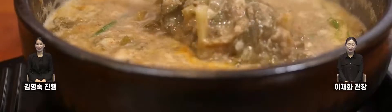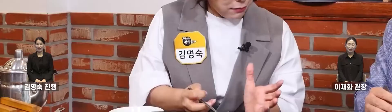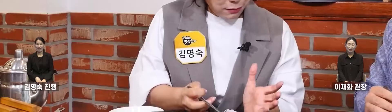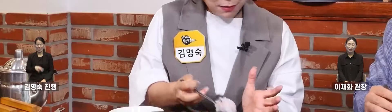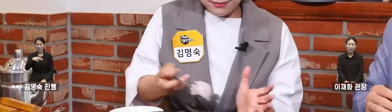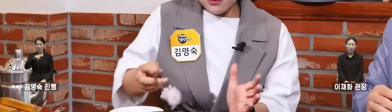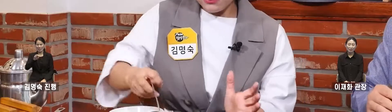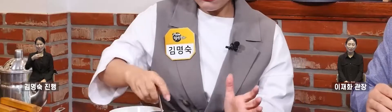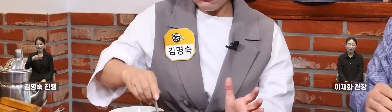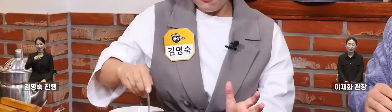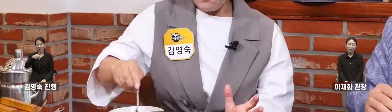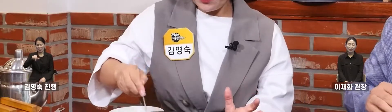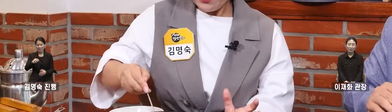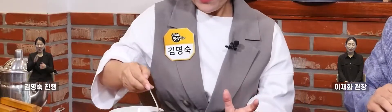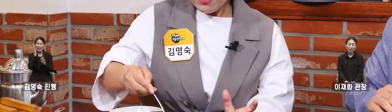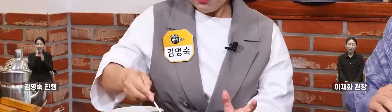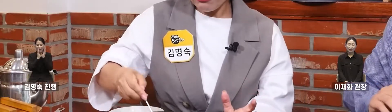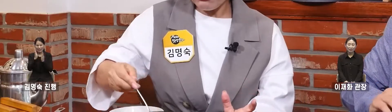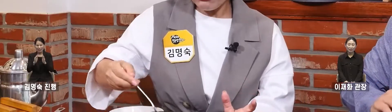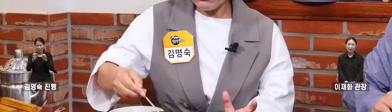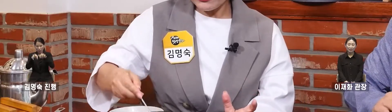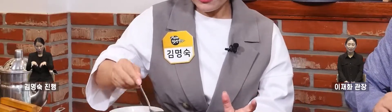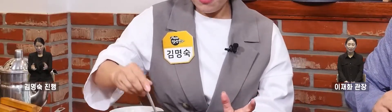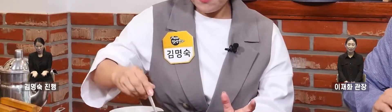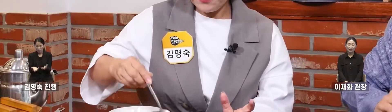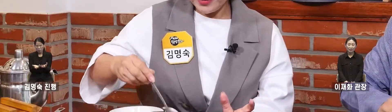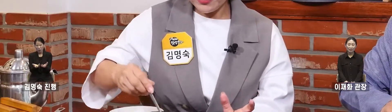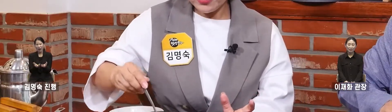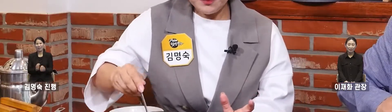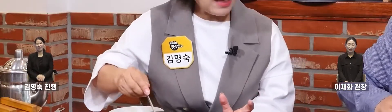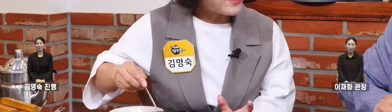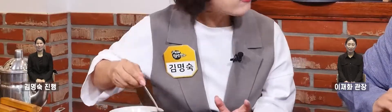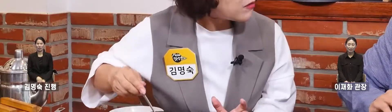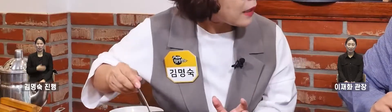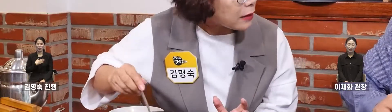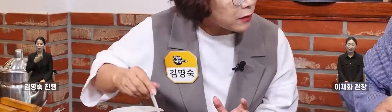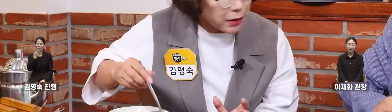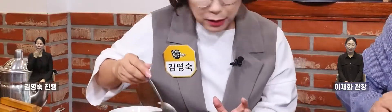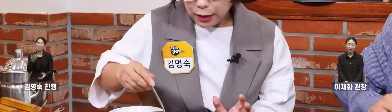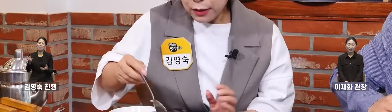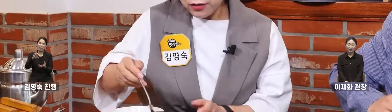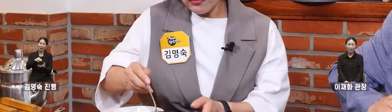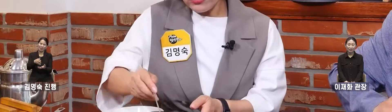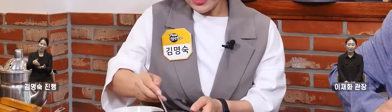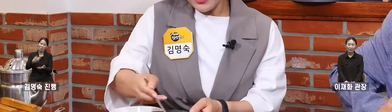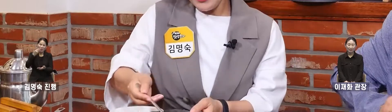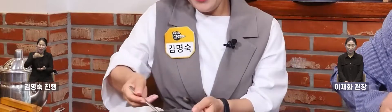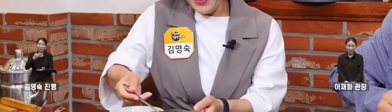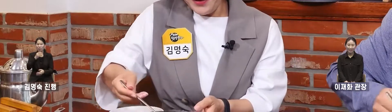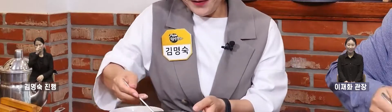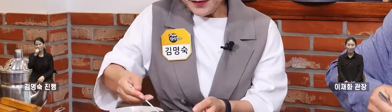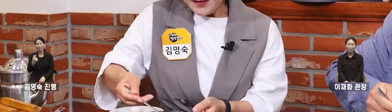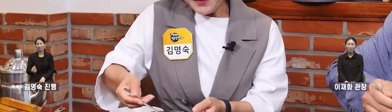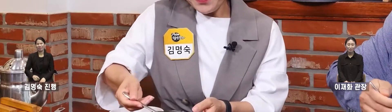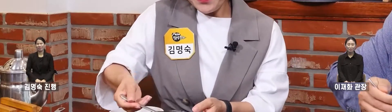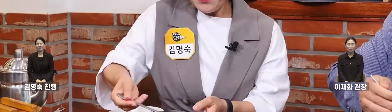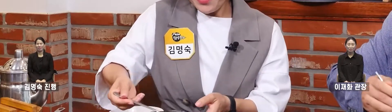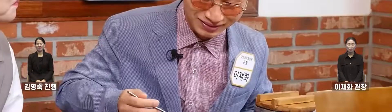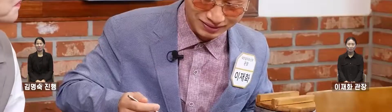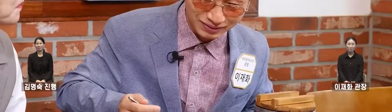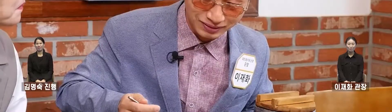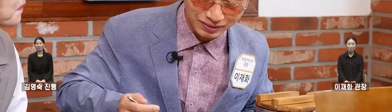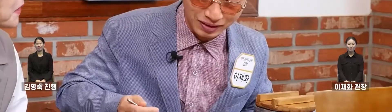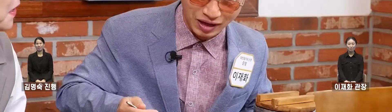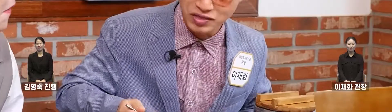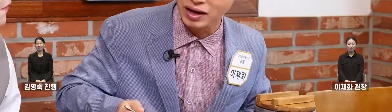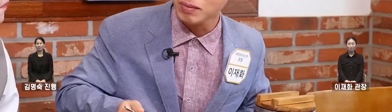시래기 같은 거 같이 넣고 푹 끓여서 네, 저는 밥 한 술 말았습니다. 아이고. 추어탕.